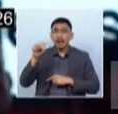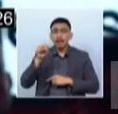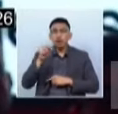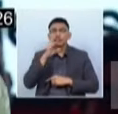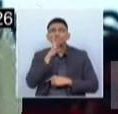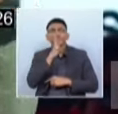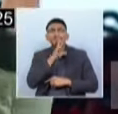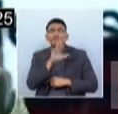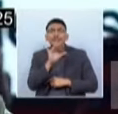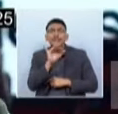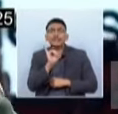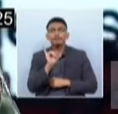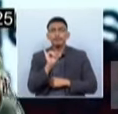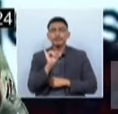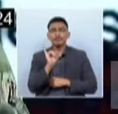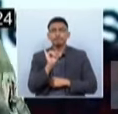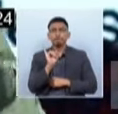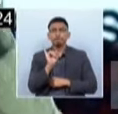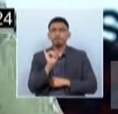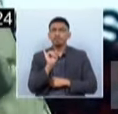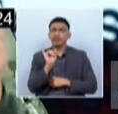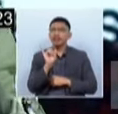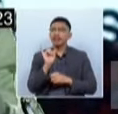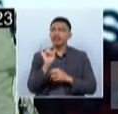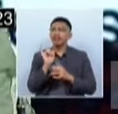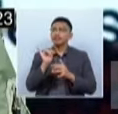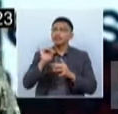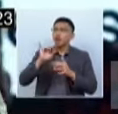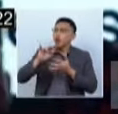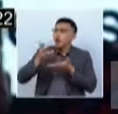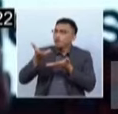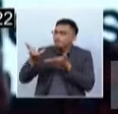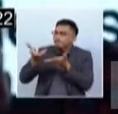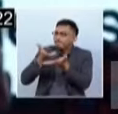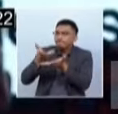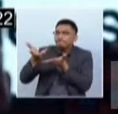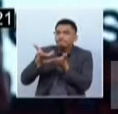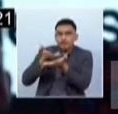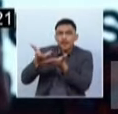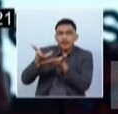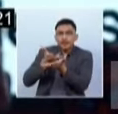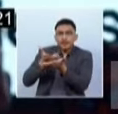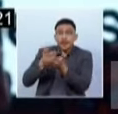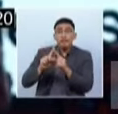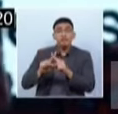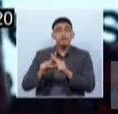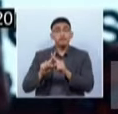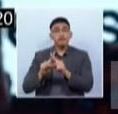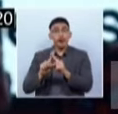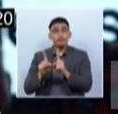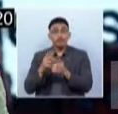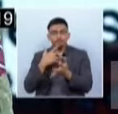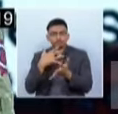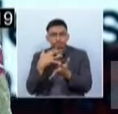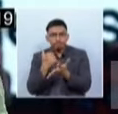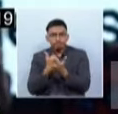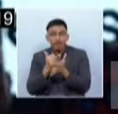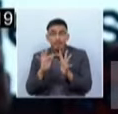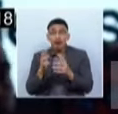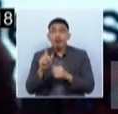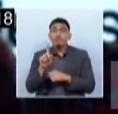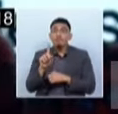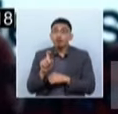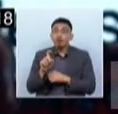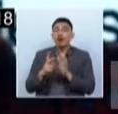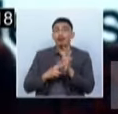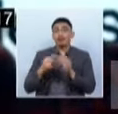Pak Ganjar ya cukup bagusya pak Ganjar tidak e mendetailkan Apakah ancaman dari laut itu dari mana gitu jadi sekilas